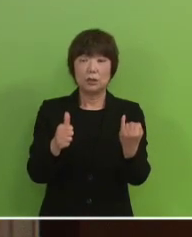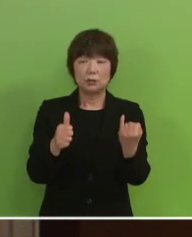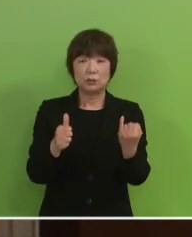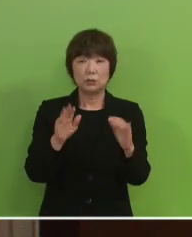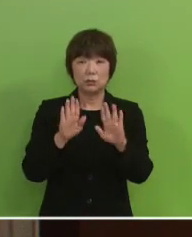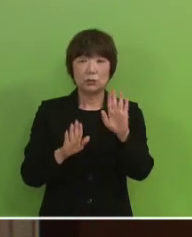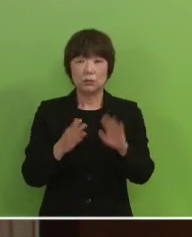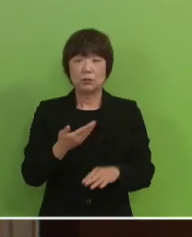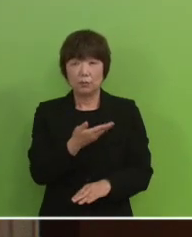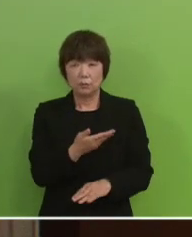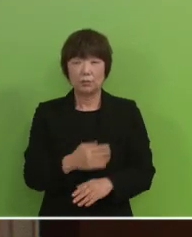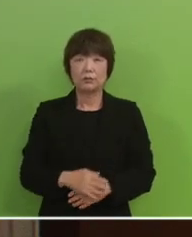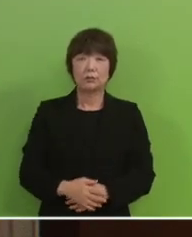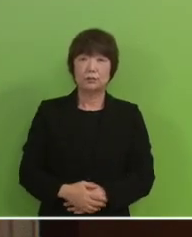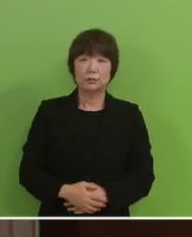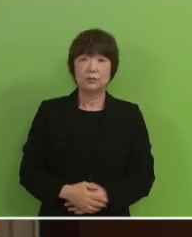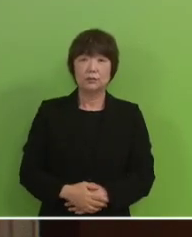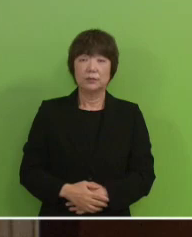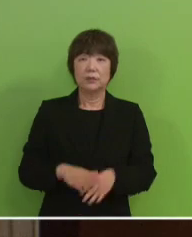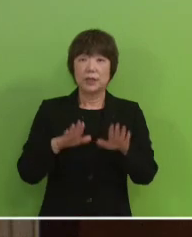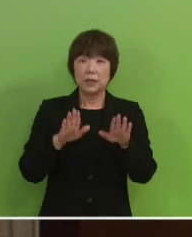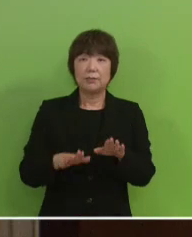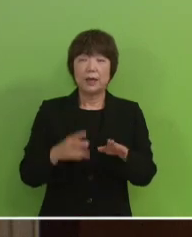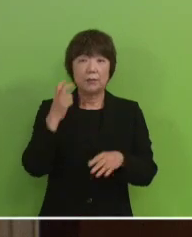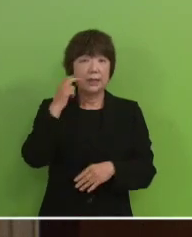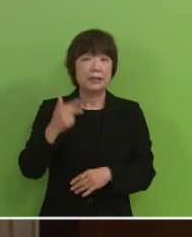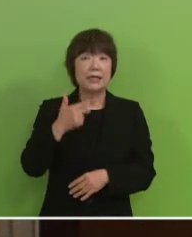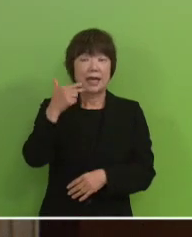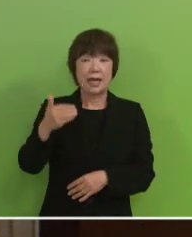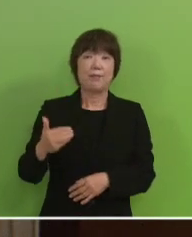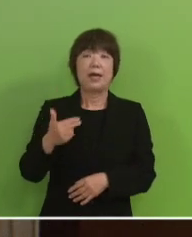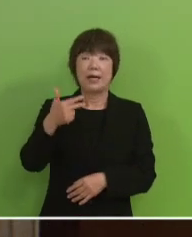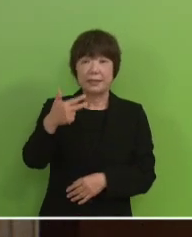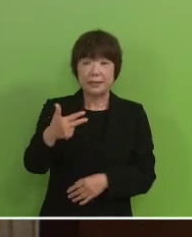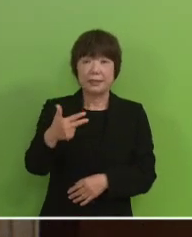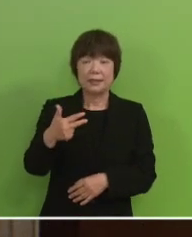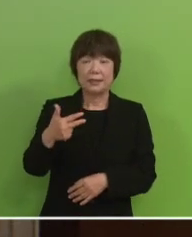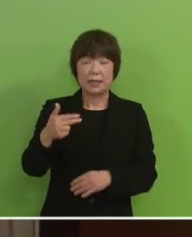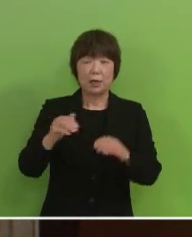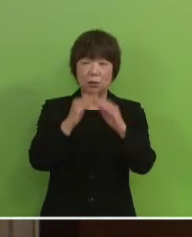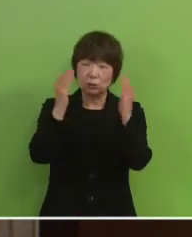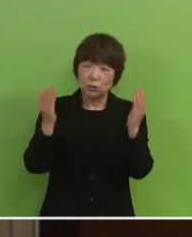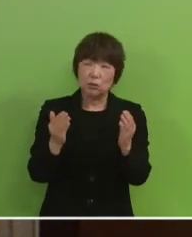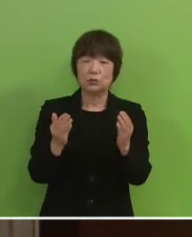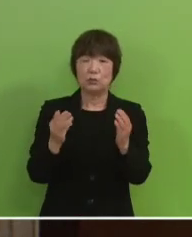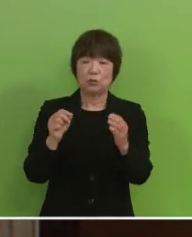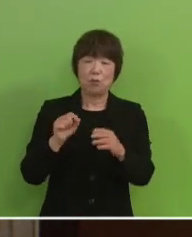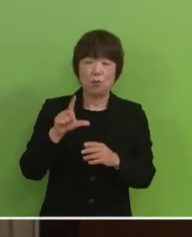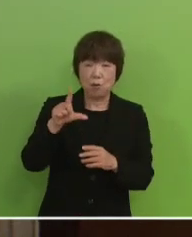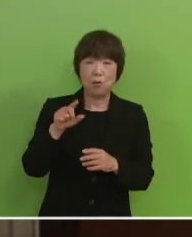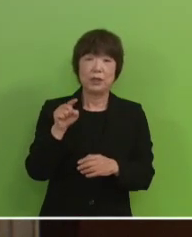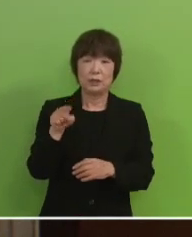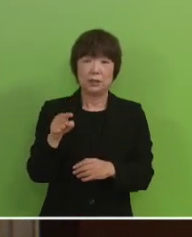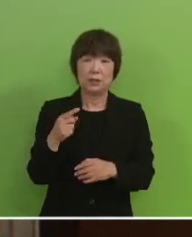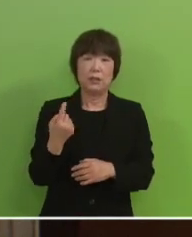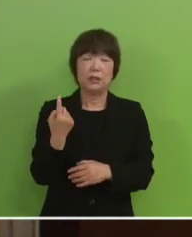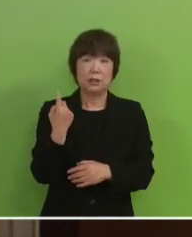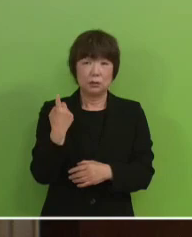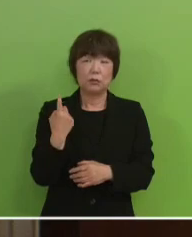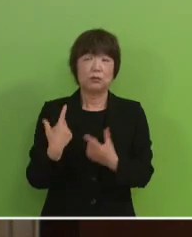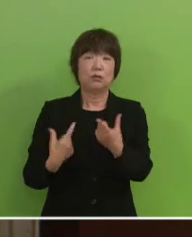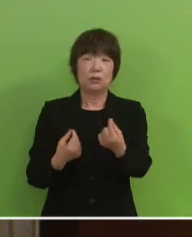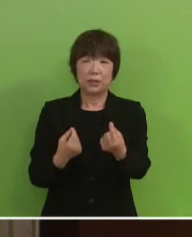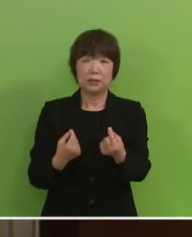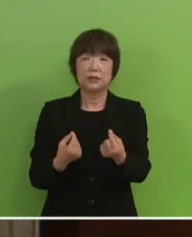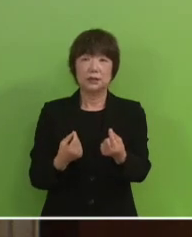ですそれからまだ今のところ松山市があった大半を占めております昨日場で百々と同様